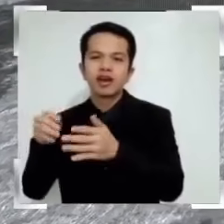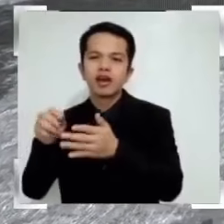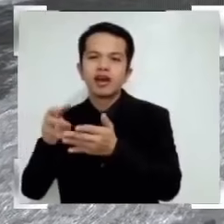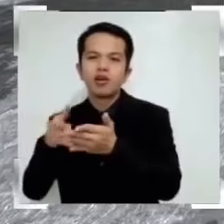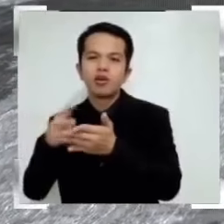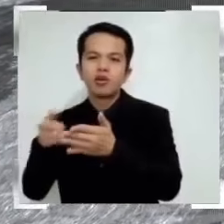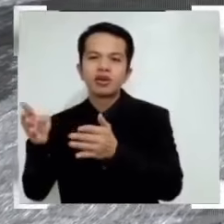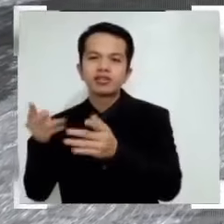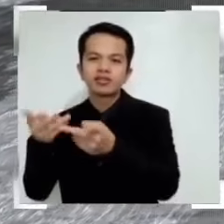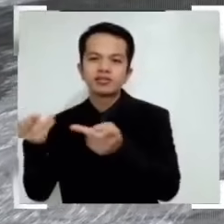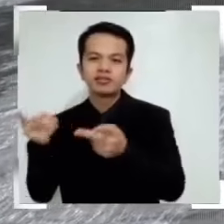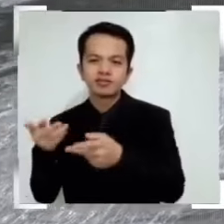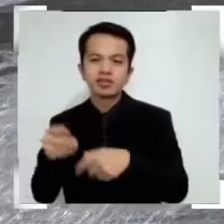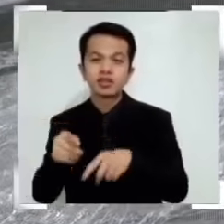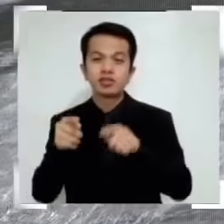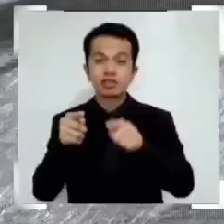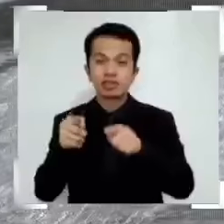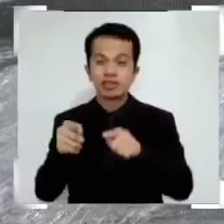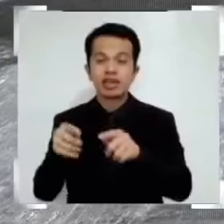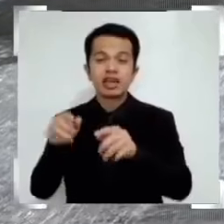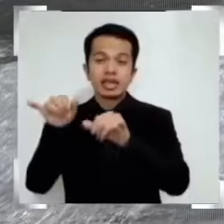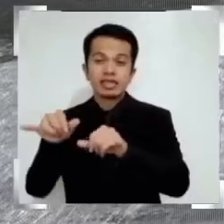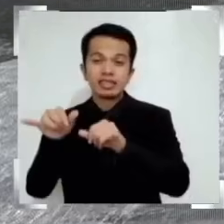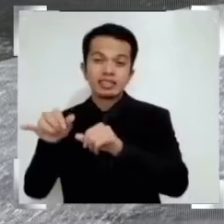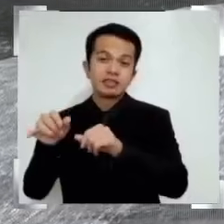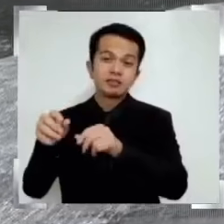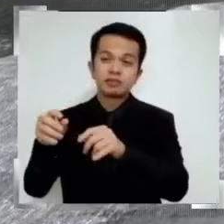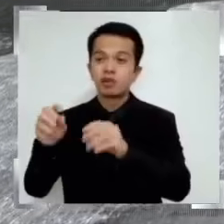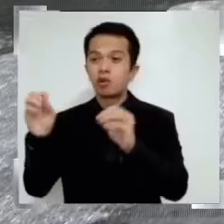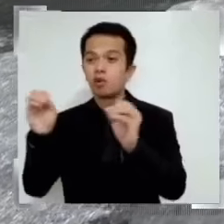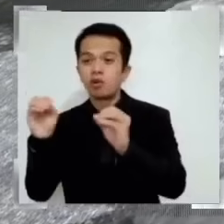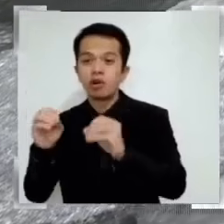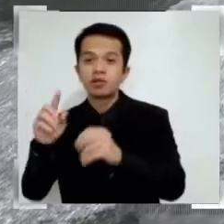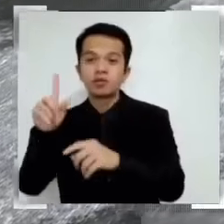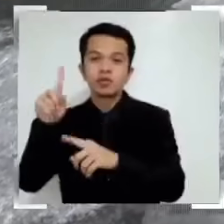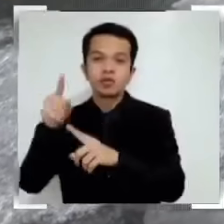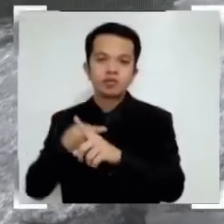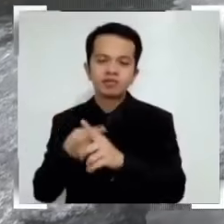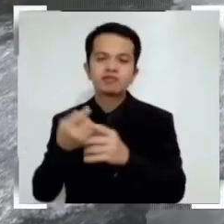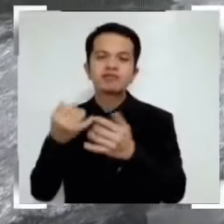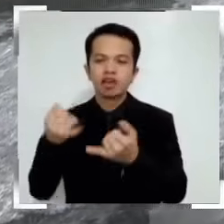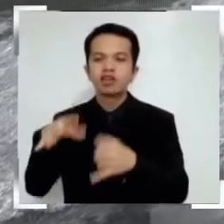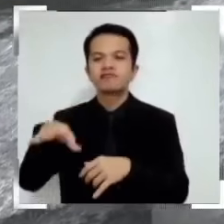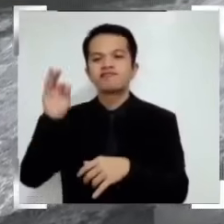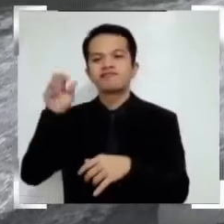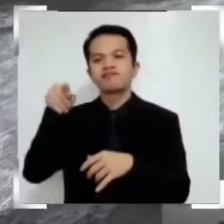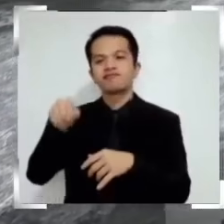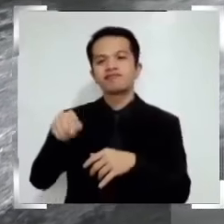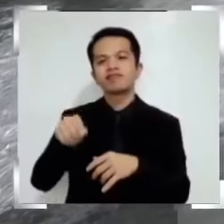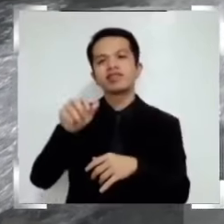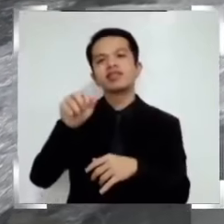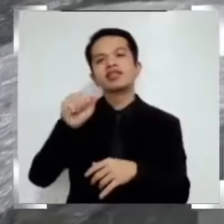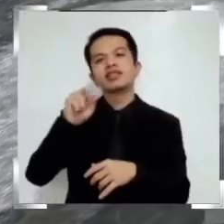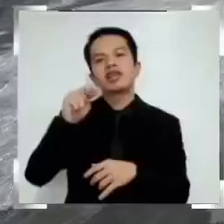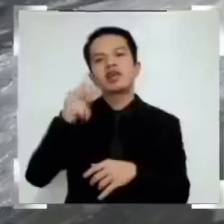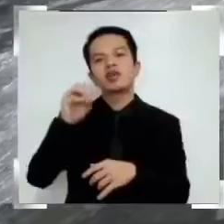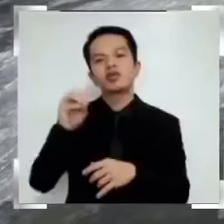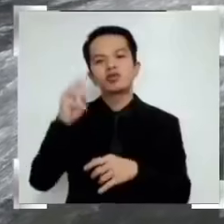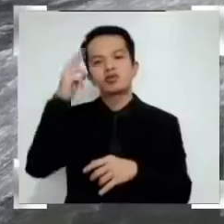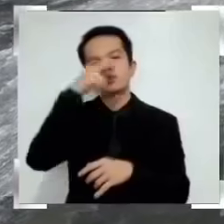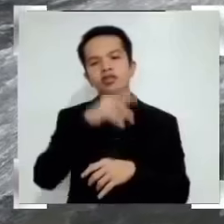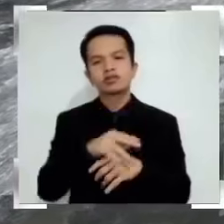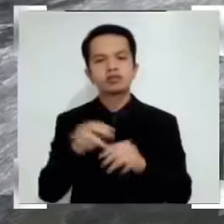buwan ay naaresto na sa Angono, Rizal. Inimbisigan niyan ngayon pati na kung may kasabot siya sa Bureau of